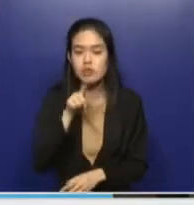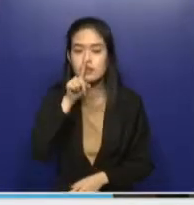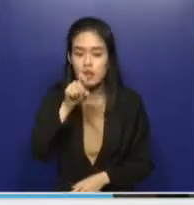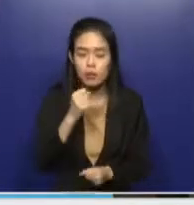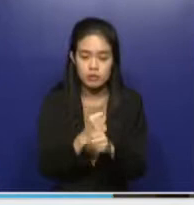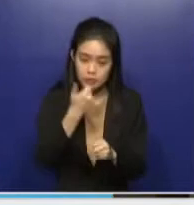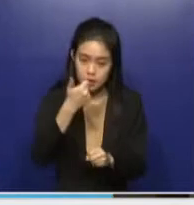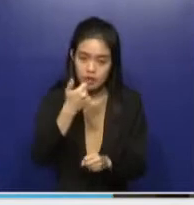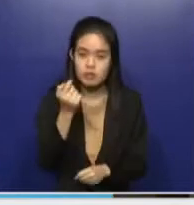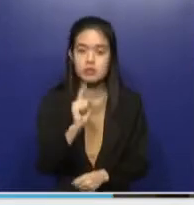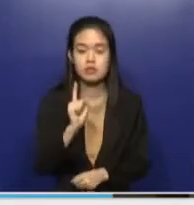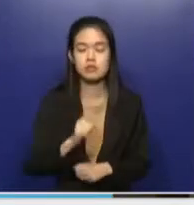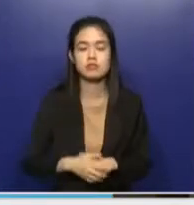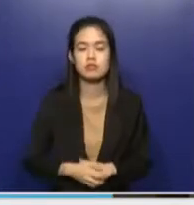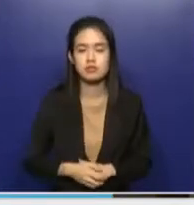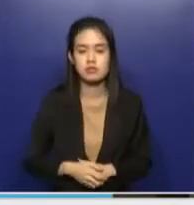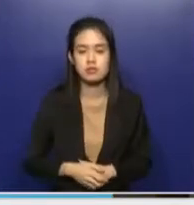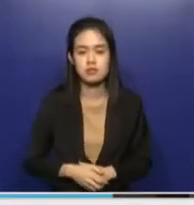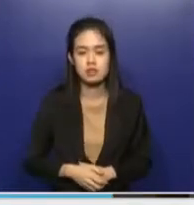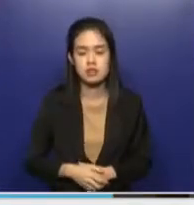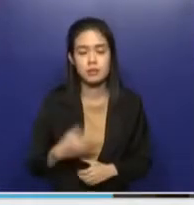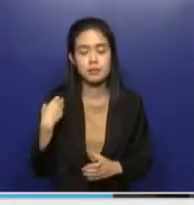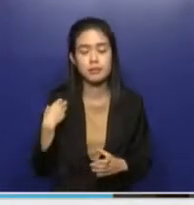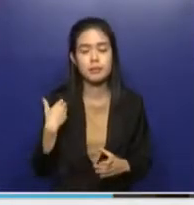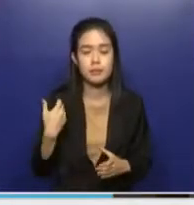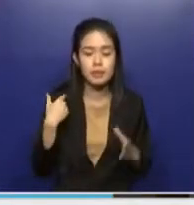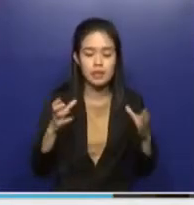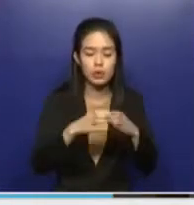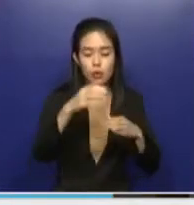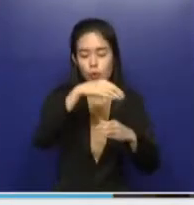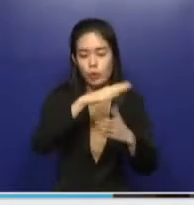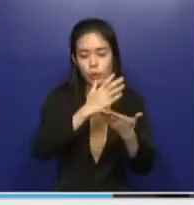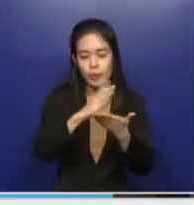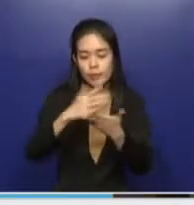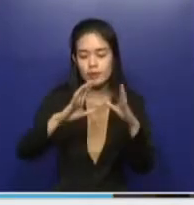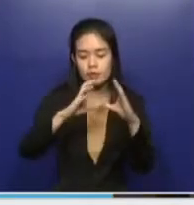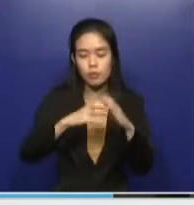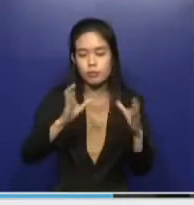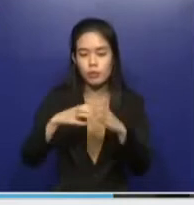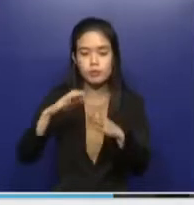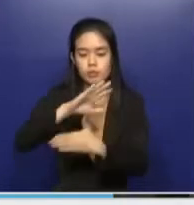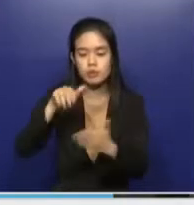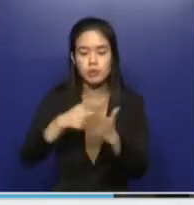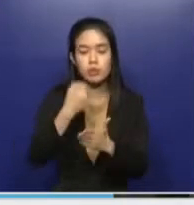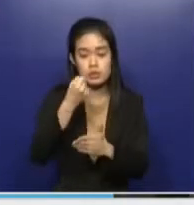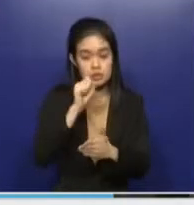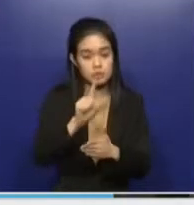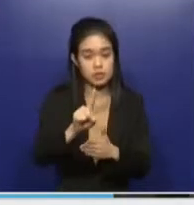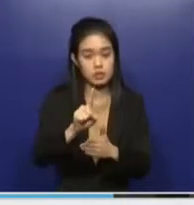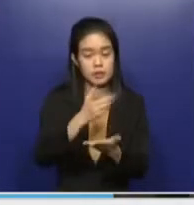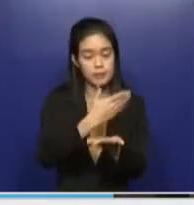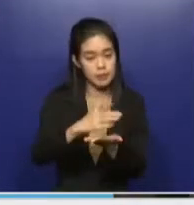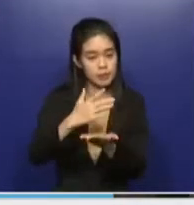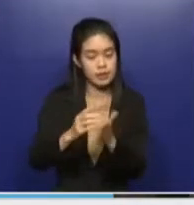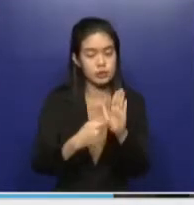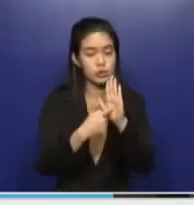จากข้อกำหนด11ประเภทของบุคคลดังกล่าวนี้เอง ผมขออนุญาตยกตัวอย่างเป็นรูปธรรมในกรณีของระ